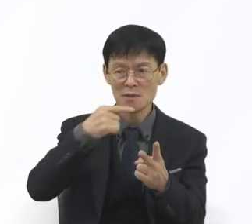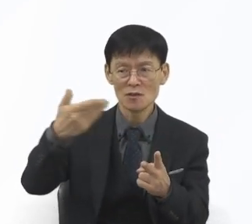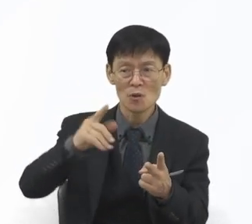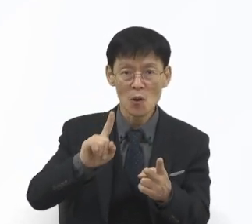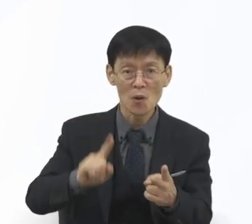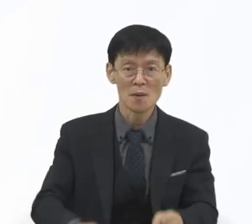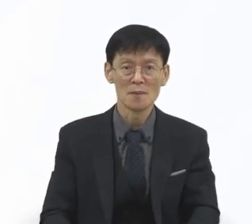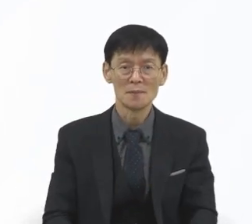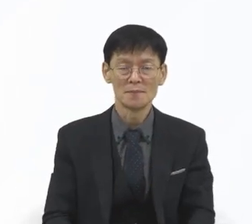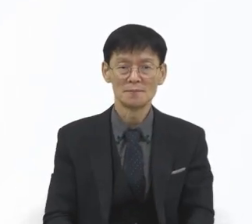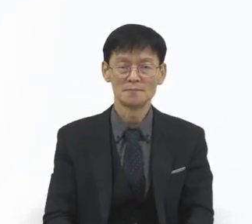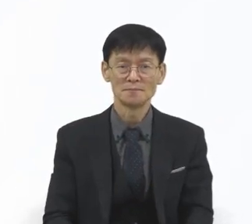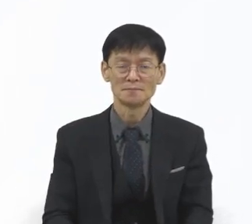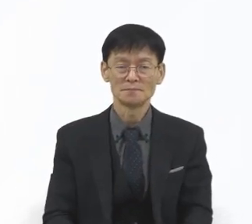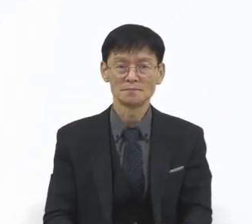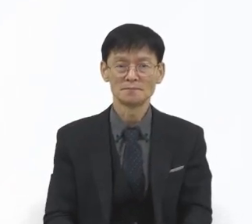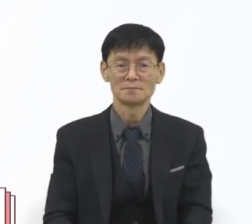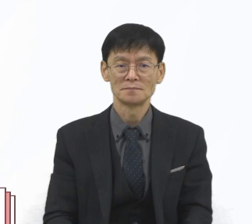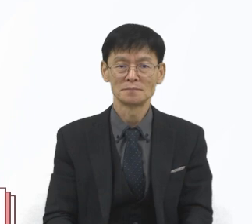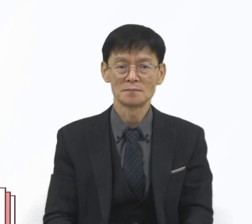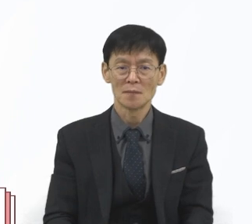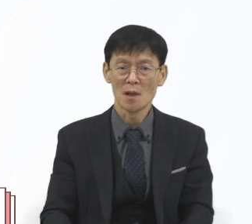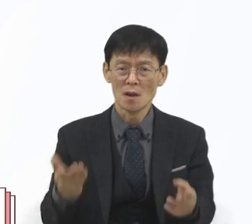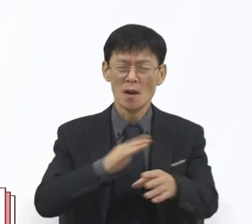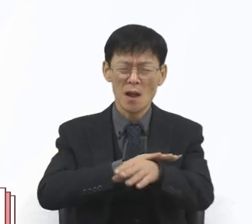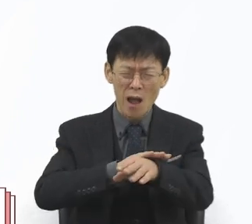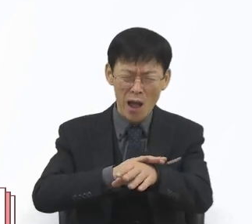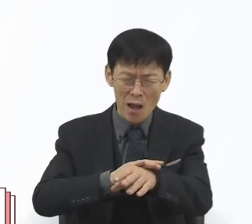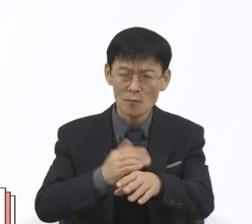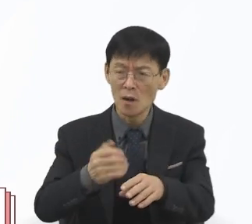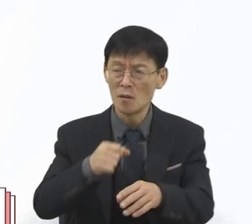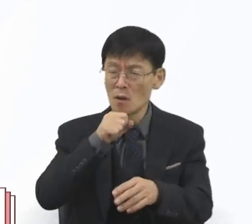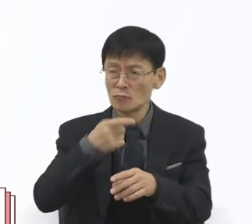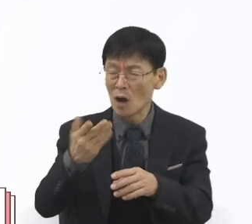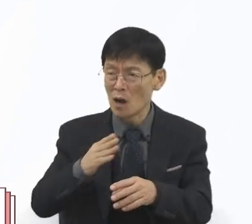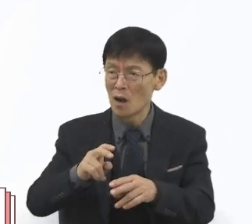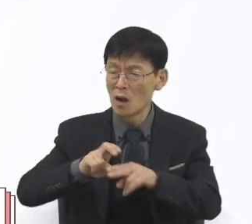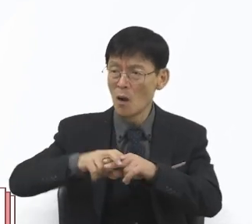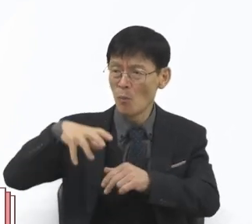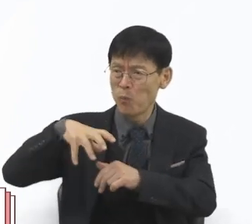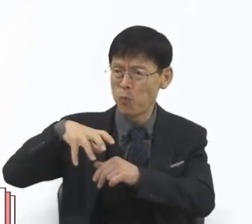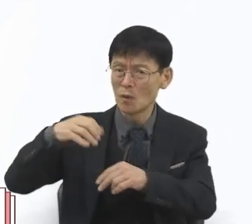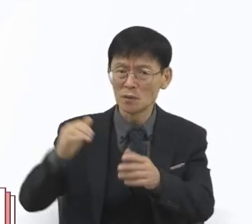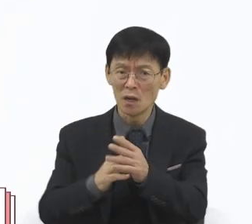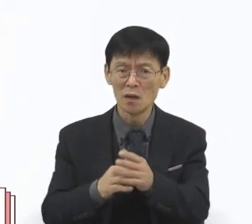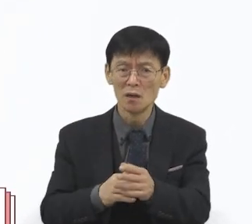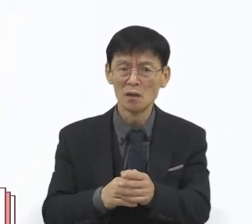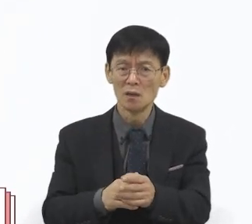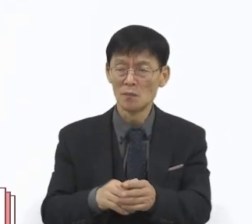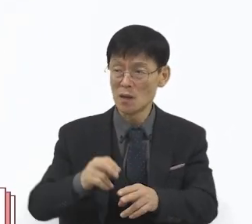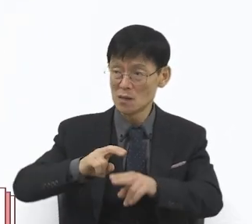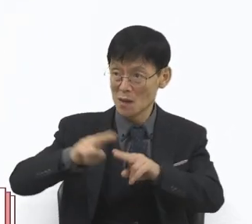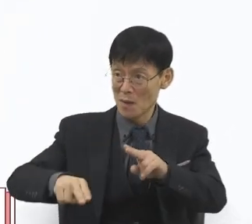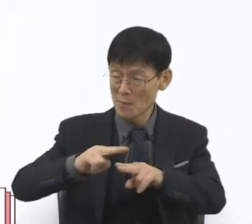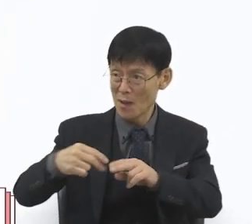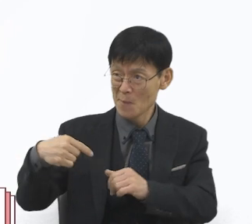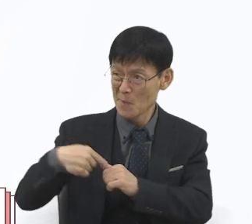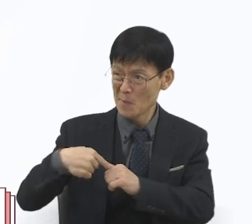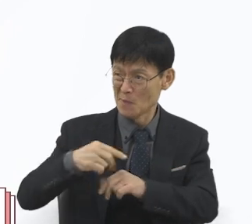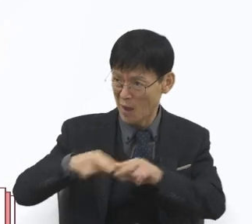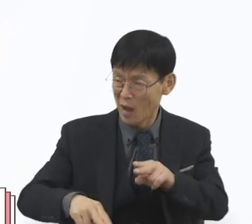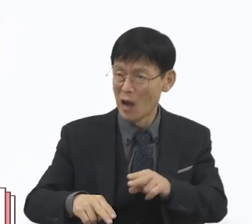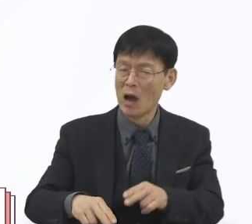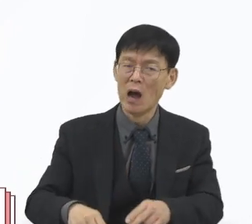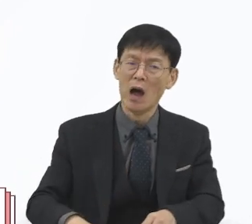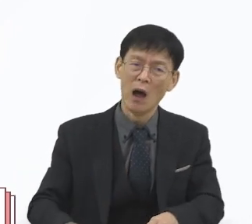피해 유형은 다음과 같습니다. 일을 잘해도 인사평가를 나쁘게 주고 심한 경우 직장을